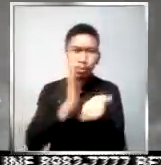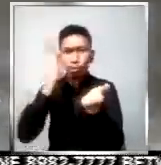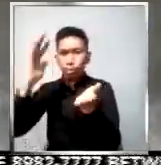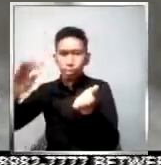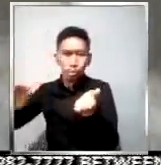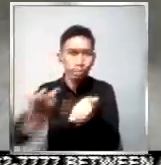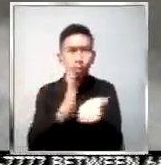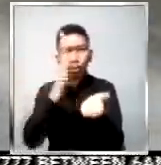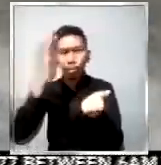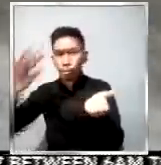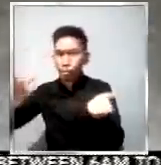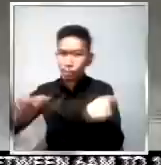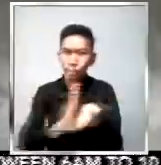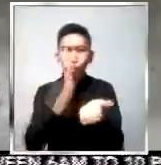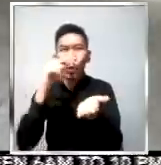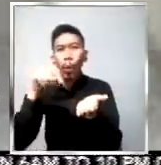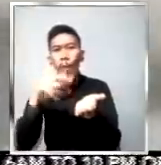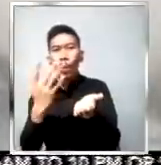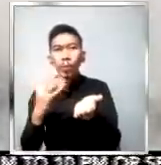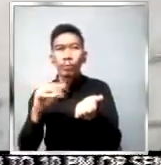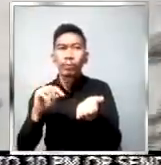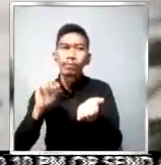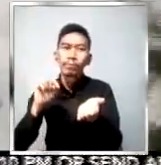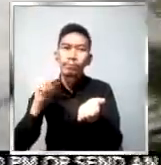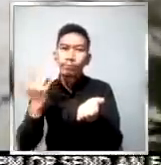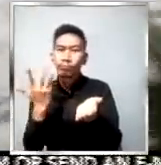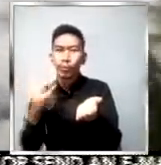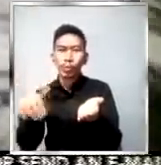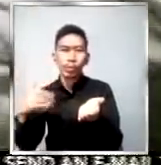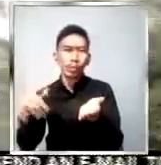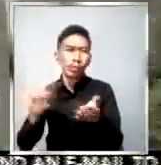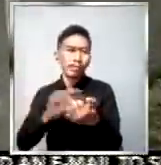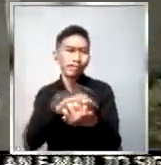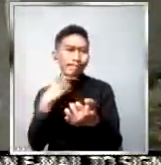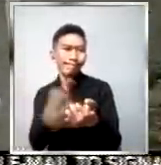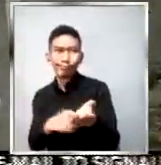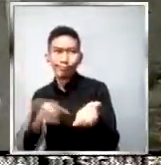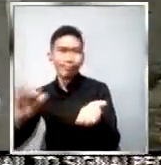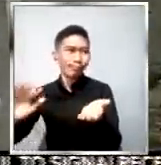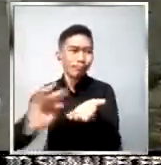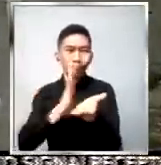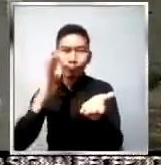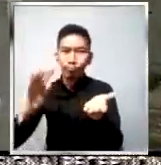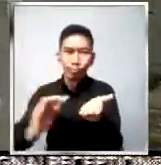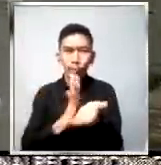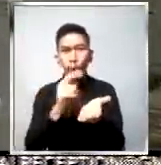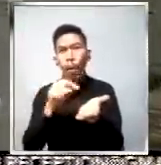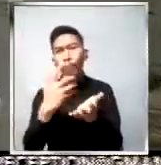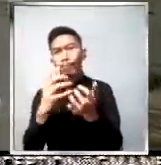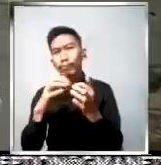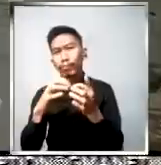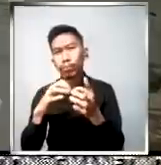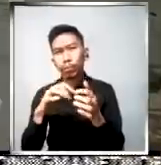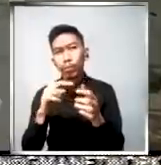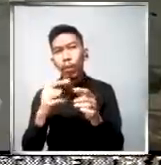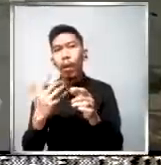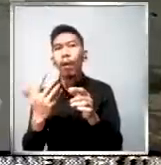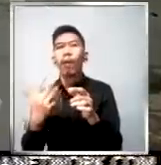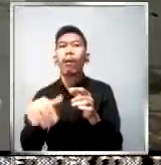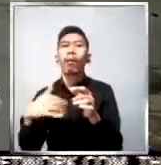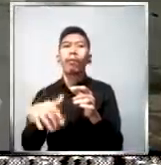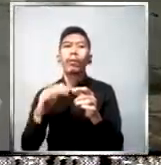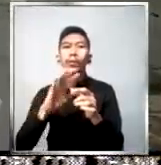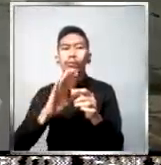Kitang-kita ang naglalaki ang alon sa tabing dagat. Sa lakas ng hangin, tinangay ang bubong ng isang